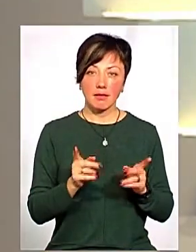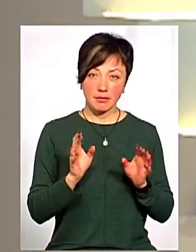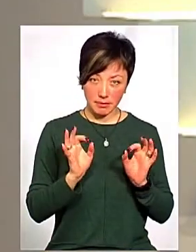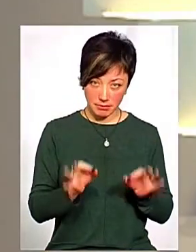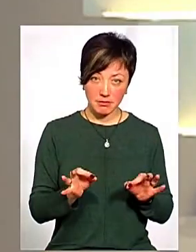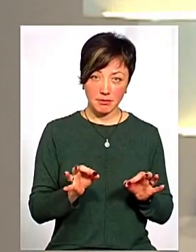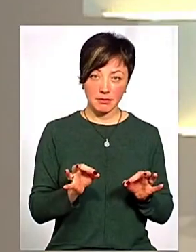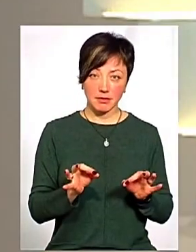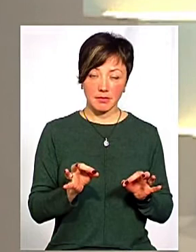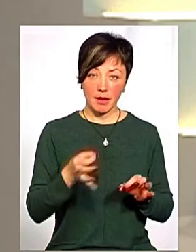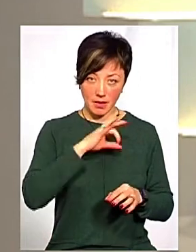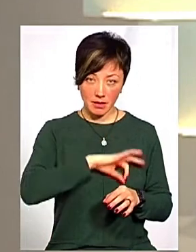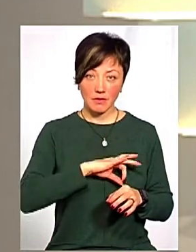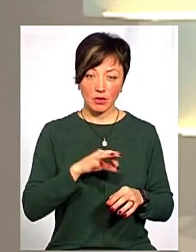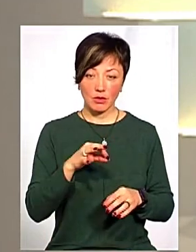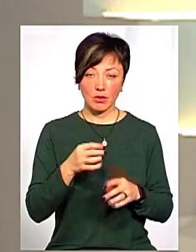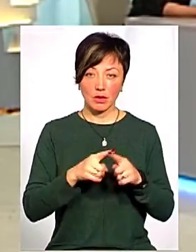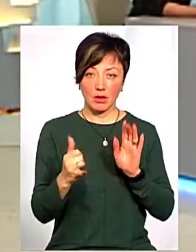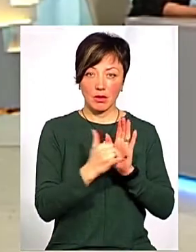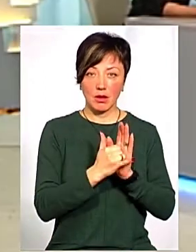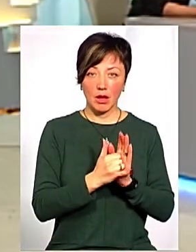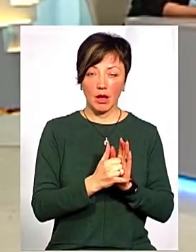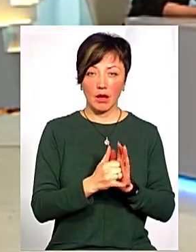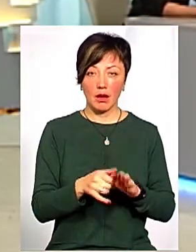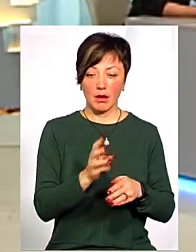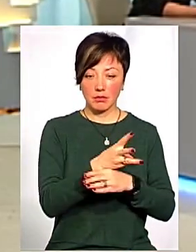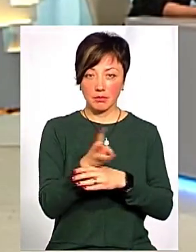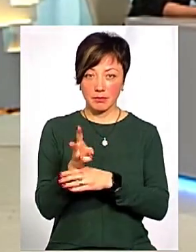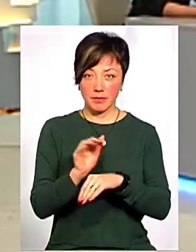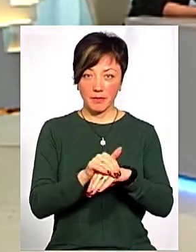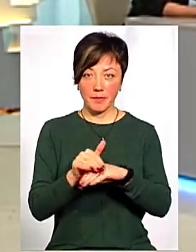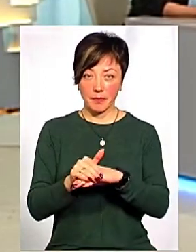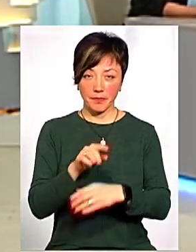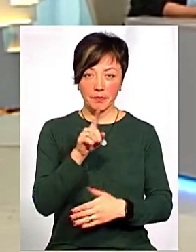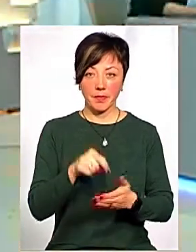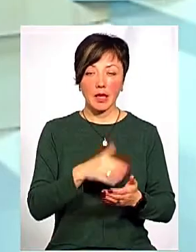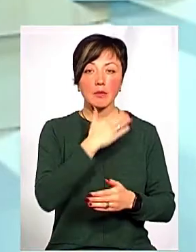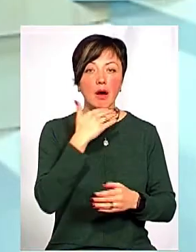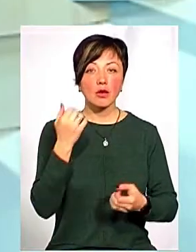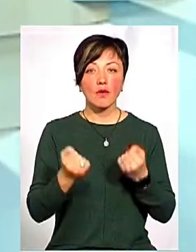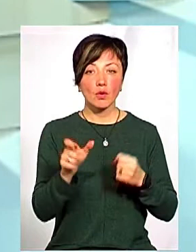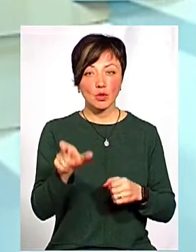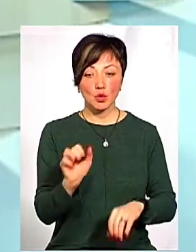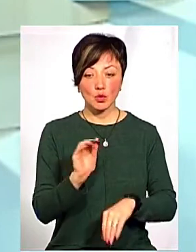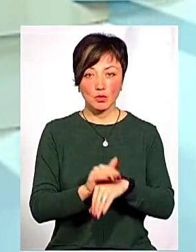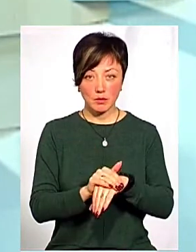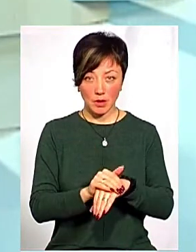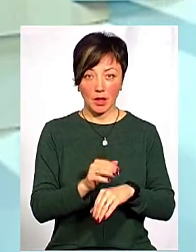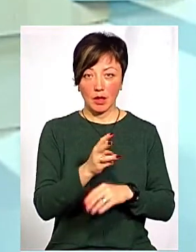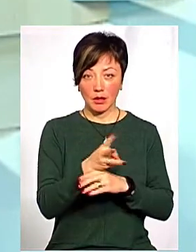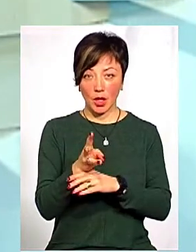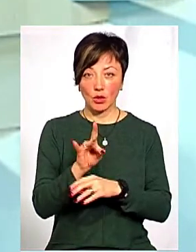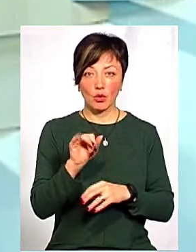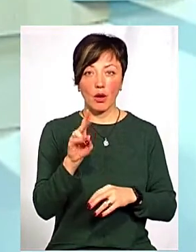їхні сподівання виправдались, наскільки труками на дорогах ефективні? Дуже багато водіїв, яких зупиняли один раз на трукам, після того більше